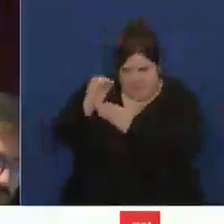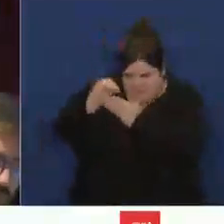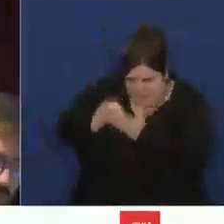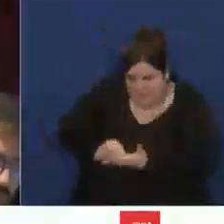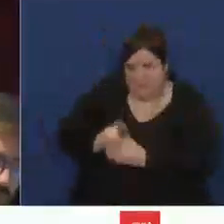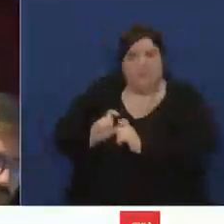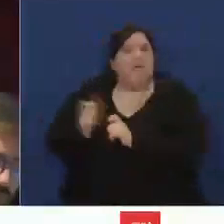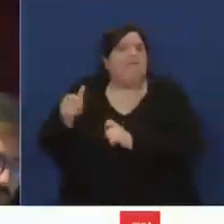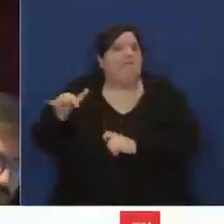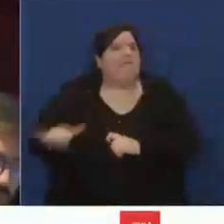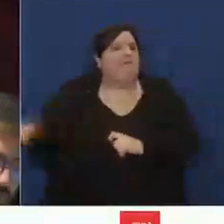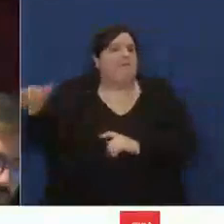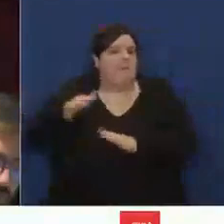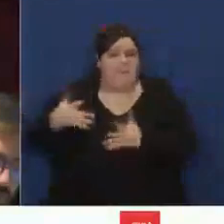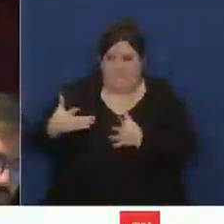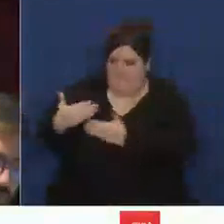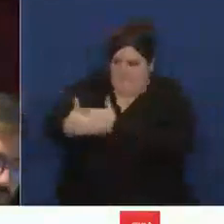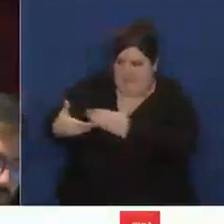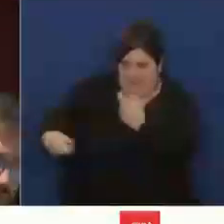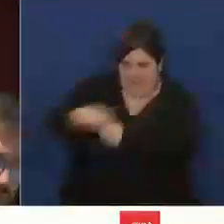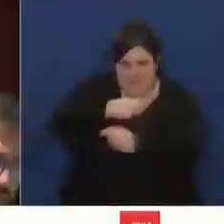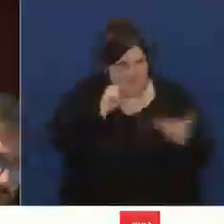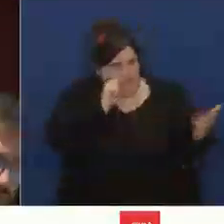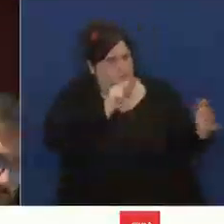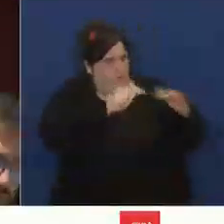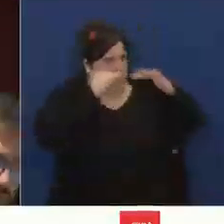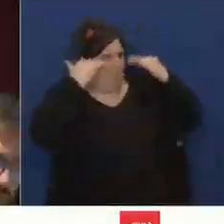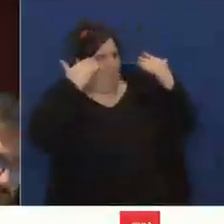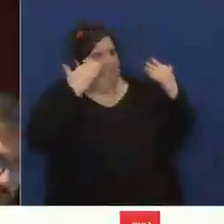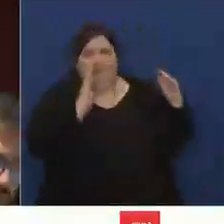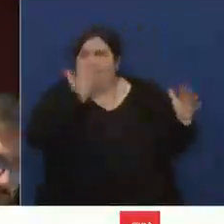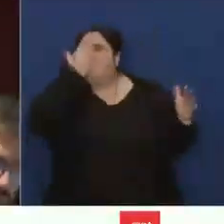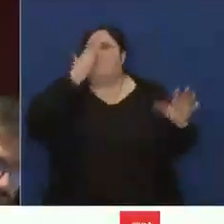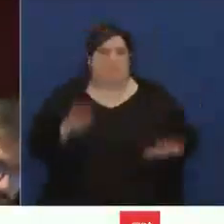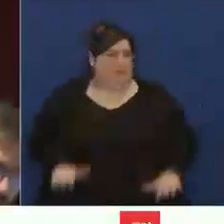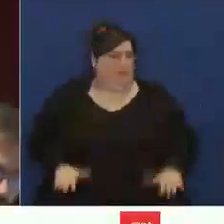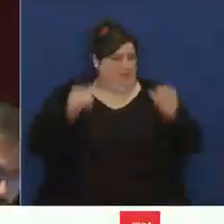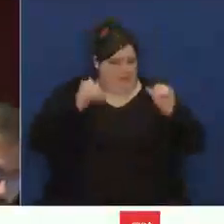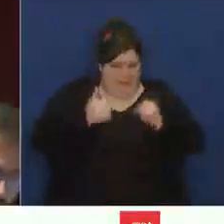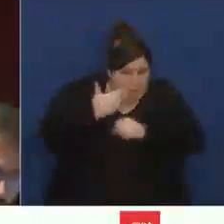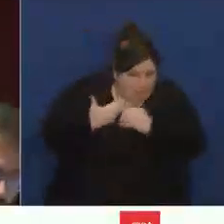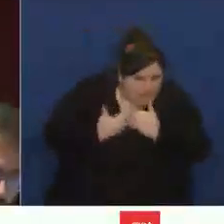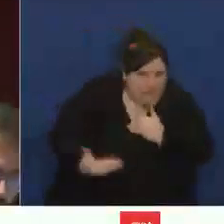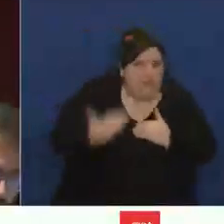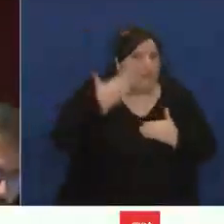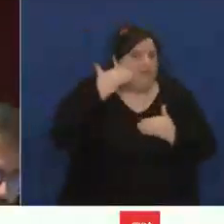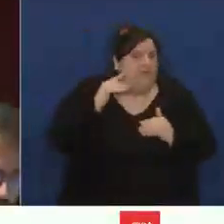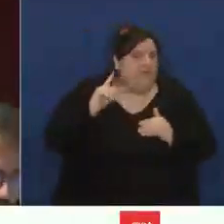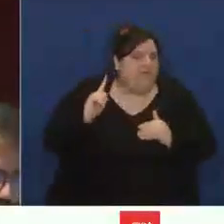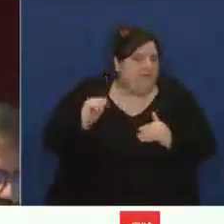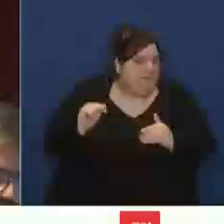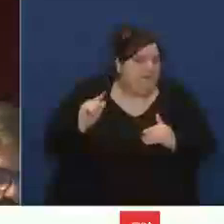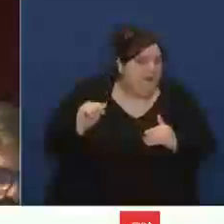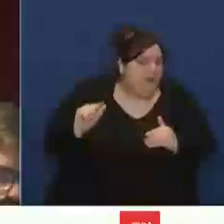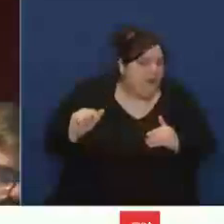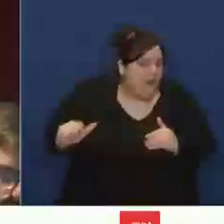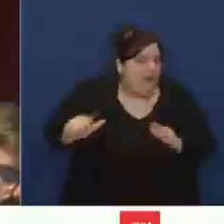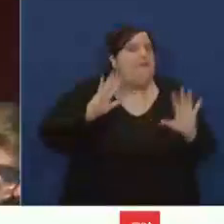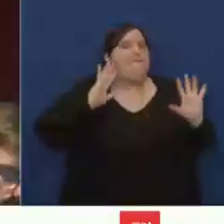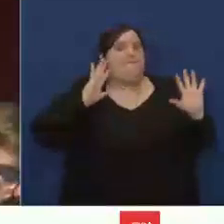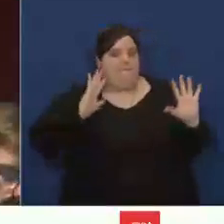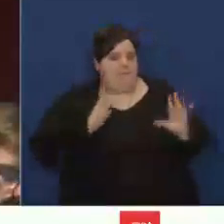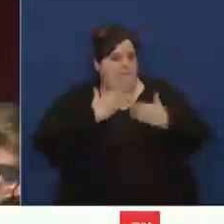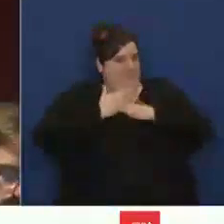puisse aussi se positionner et avoir une vision finalement sur plusieurs années de la commande